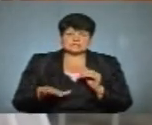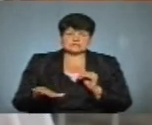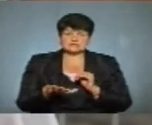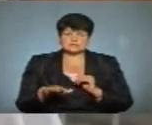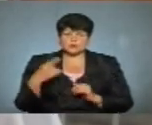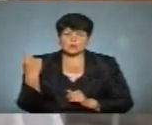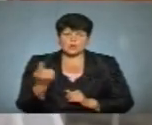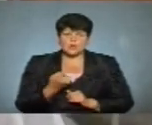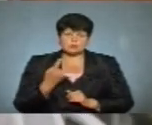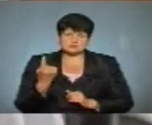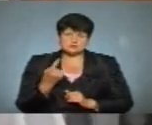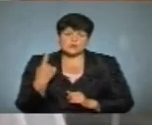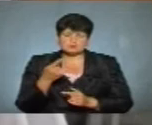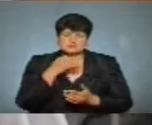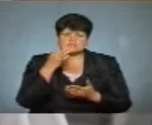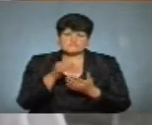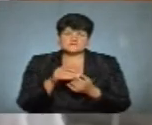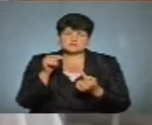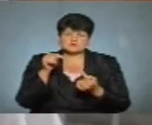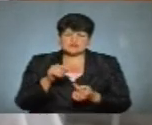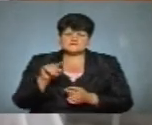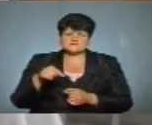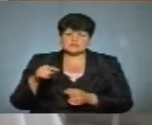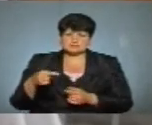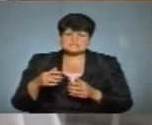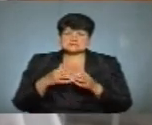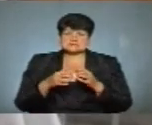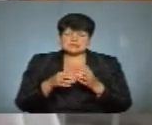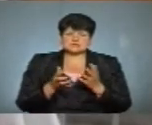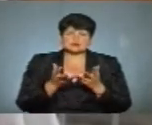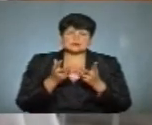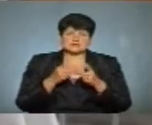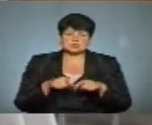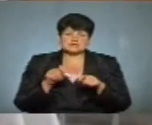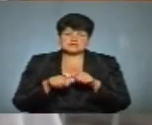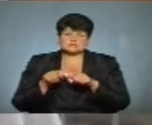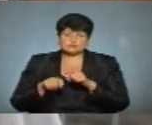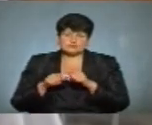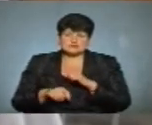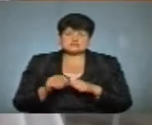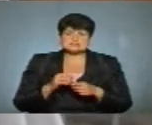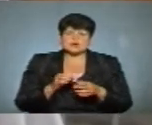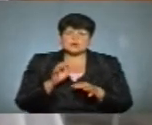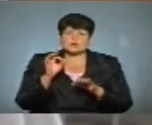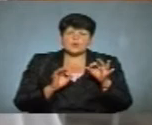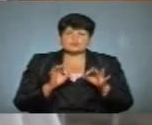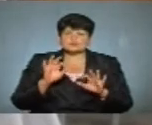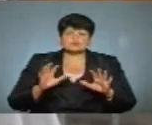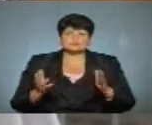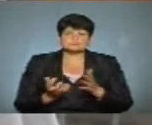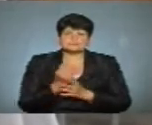області, область відповідає вимогам за середньою кількістю тестувань, за коефіцієнтом виявлення